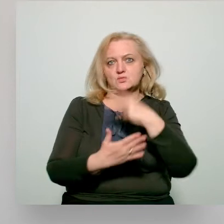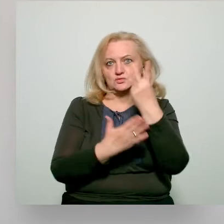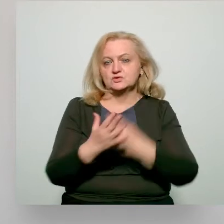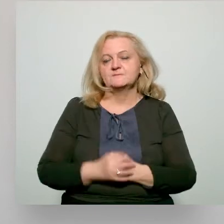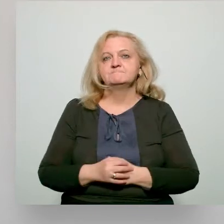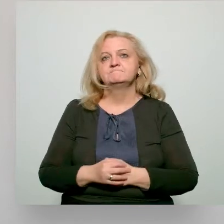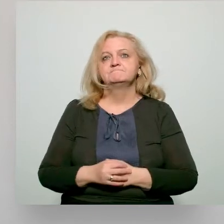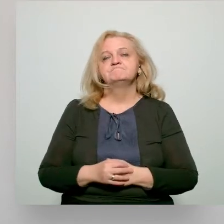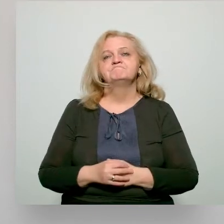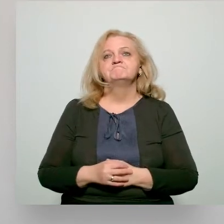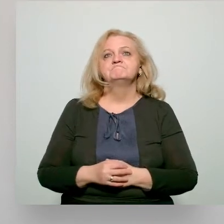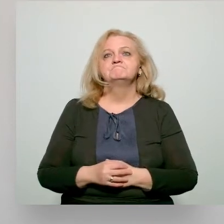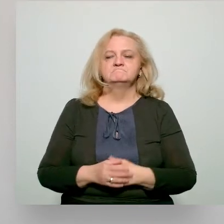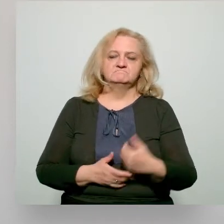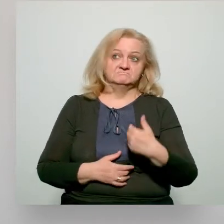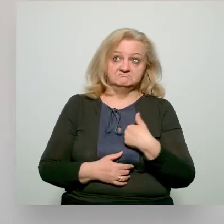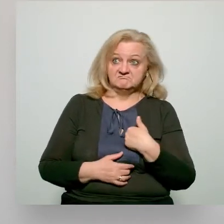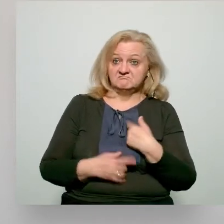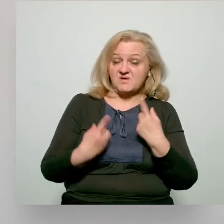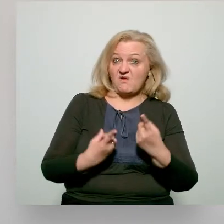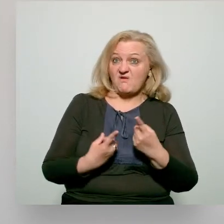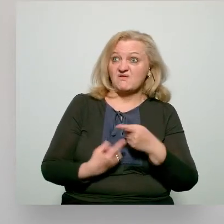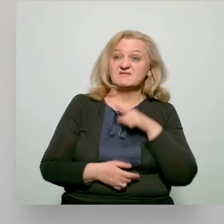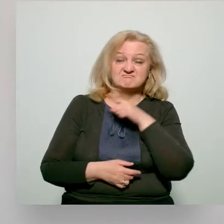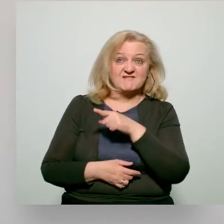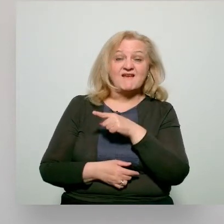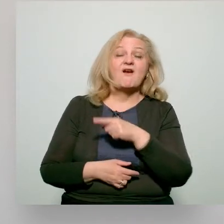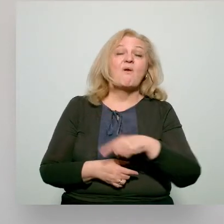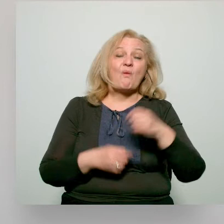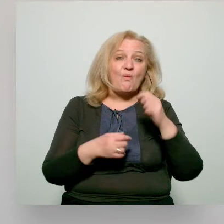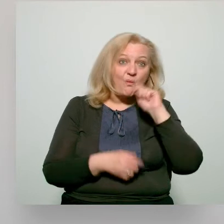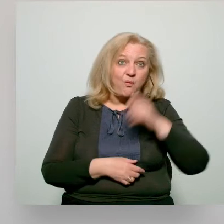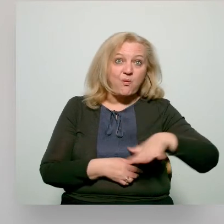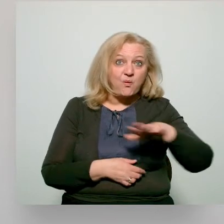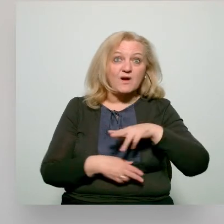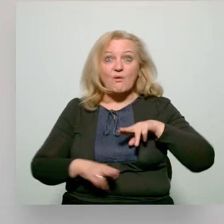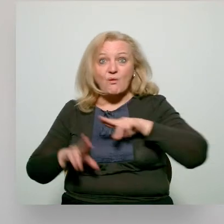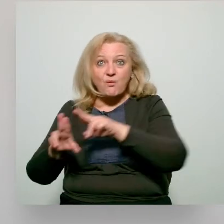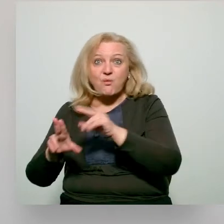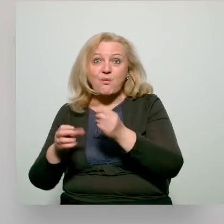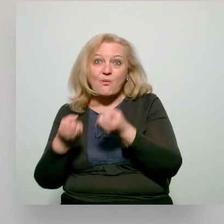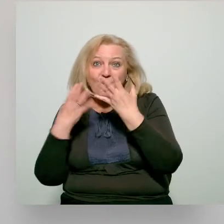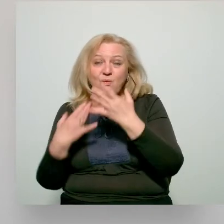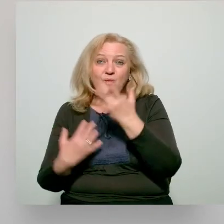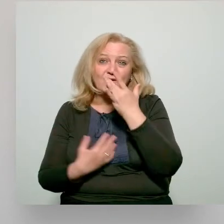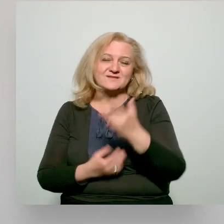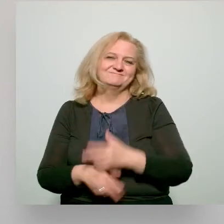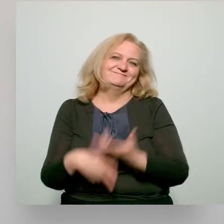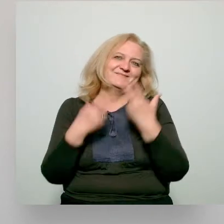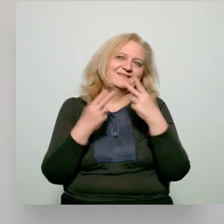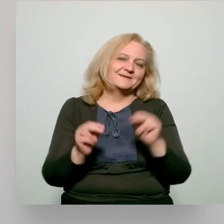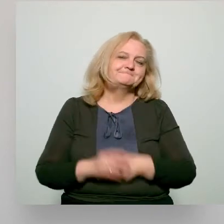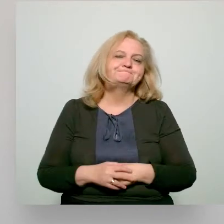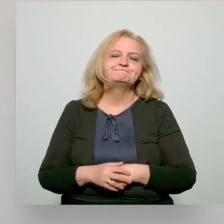że Ukraina jest częścią kultury rosyjskiej. Chciałbym powiedzieć, że co by się nie wydarzyło,